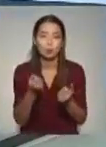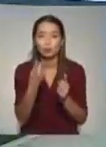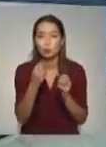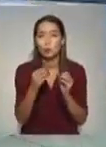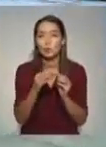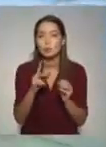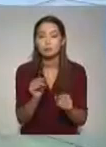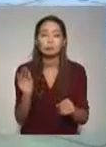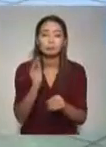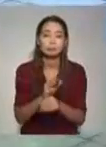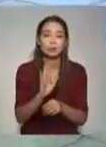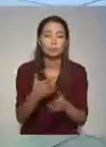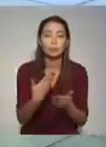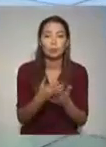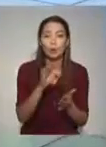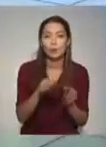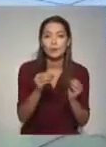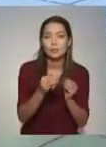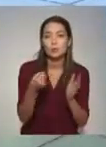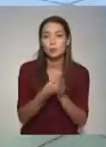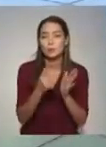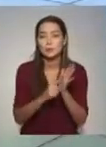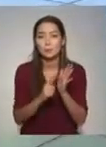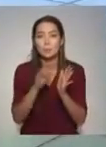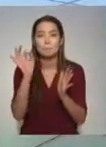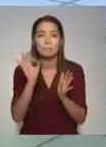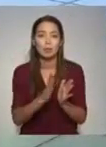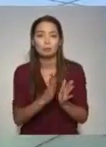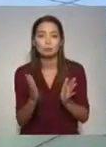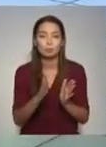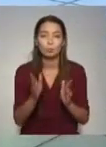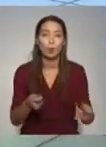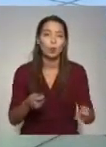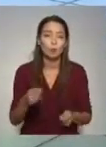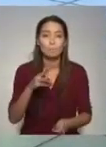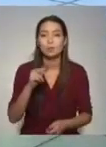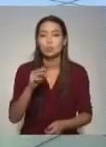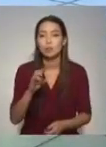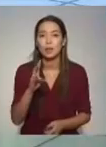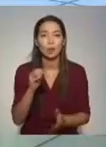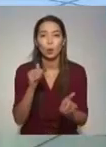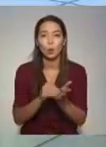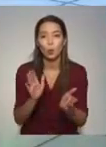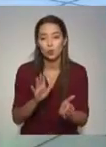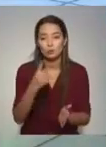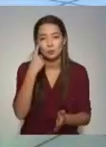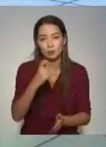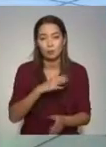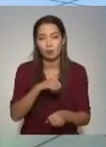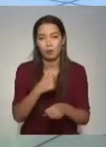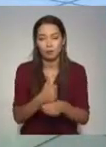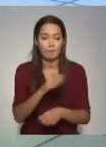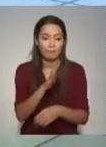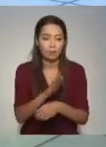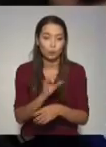110. Надбавка будет варьироваться от 10 до 70%. При этом руководство МЧС это не коснется, заявил глава ведомства Юрий